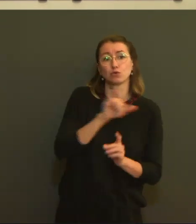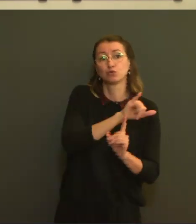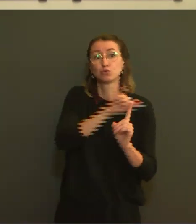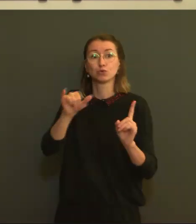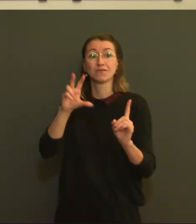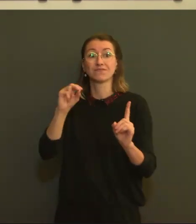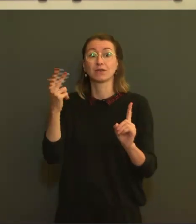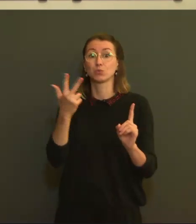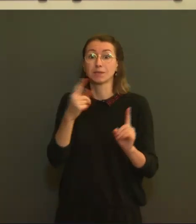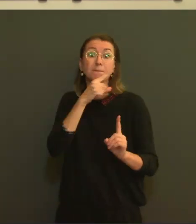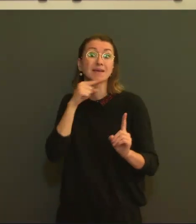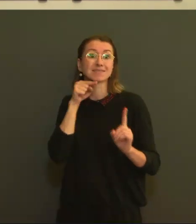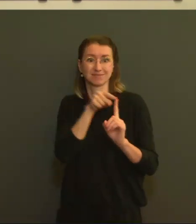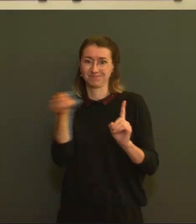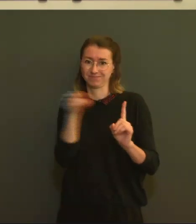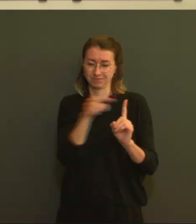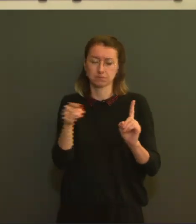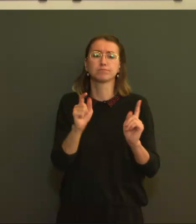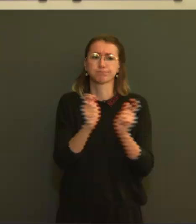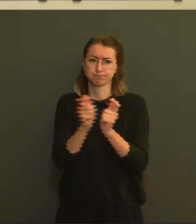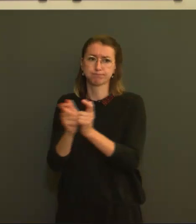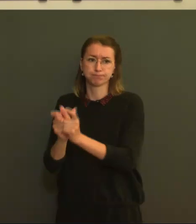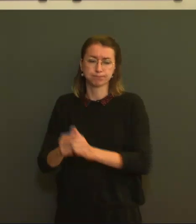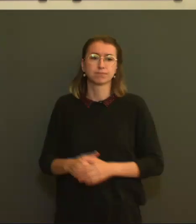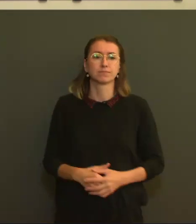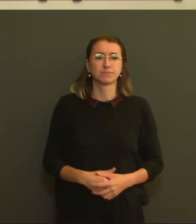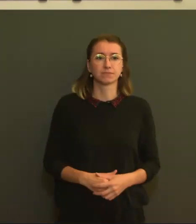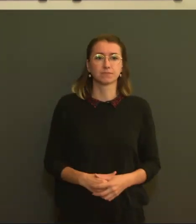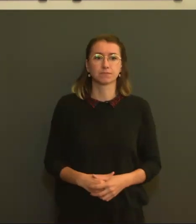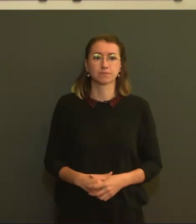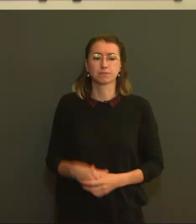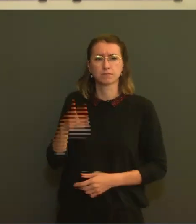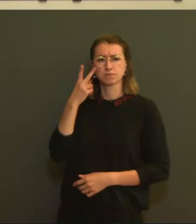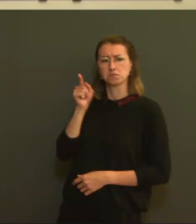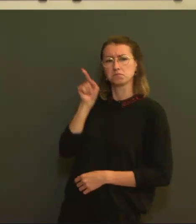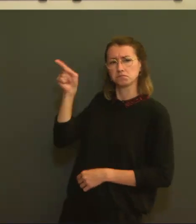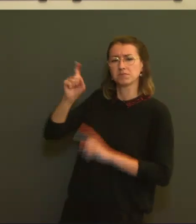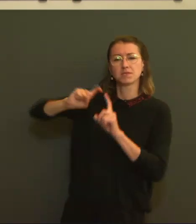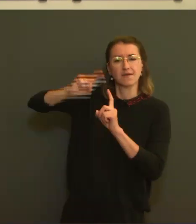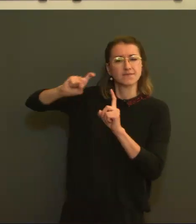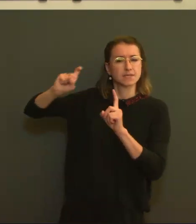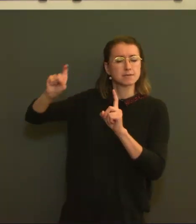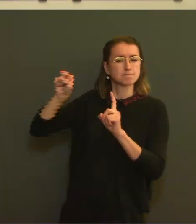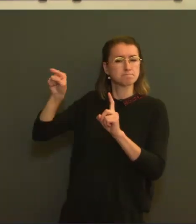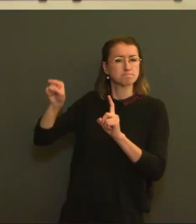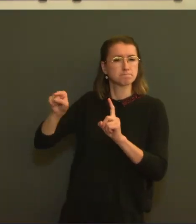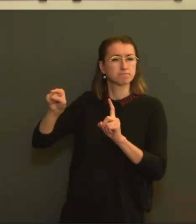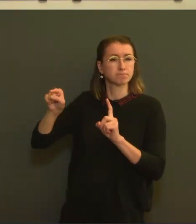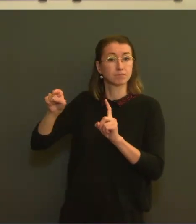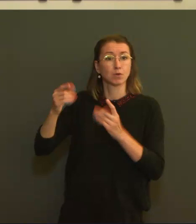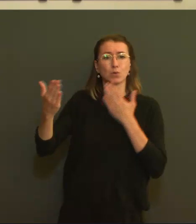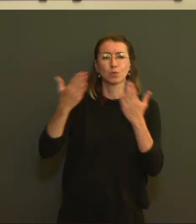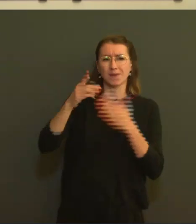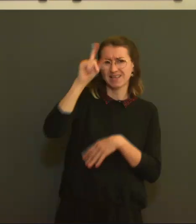sur le schéma que vous avez sur l'écran. Alors, il y avait un petit peu moins de garçons que de filles, mais la différence n'est